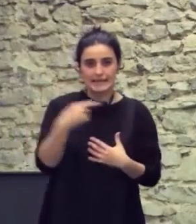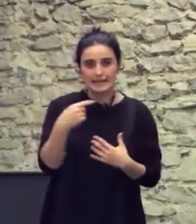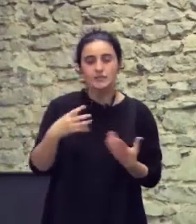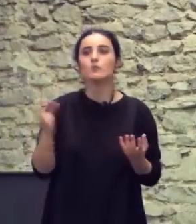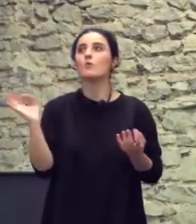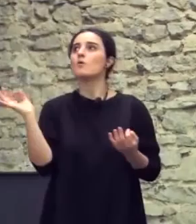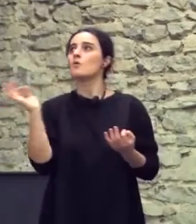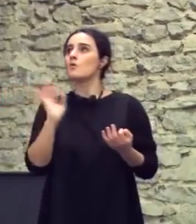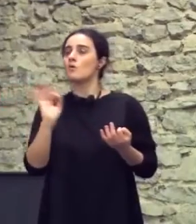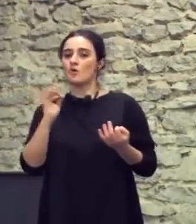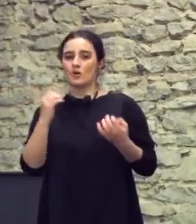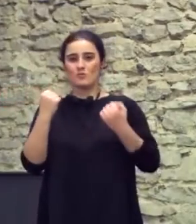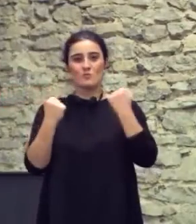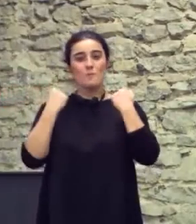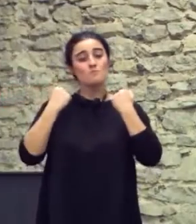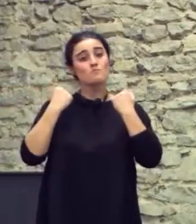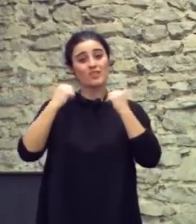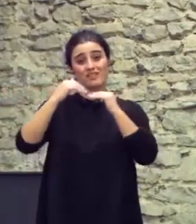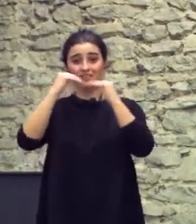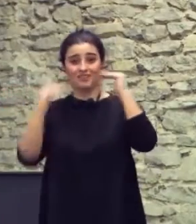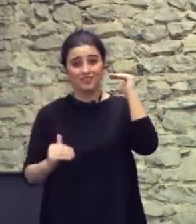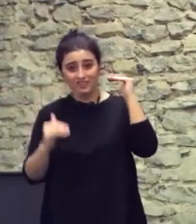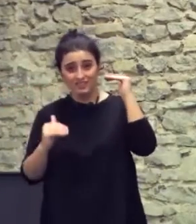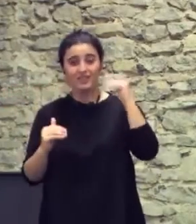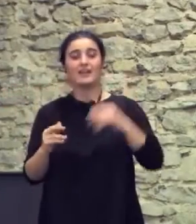despotere desoreka bat, errepikapen bat,